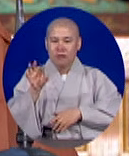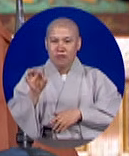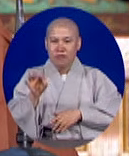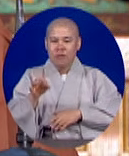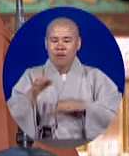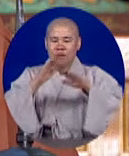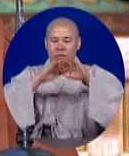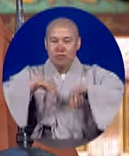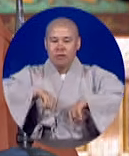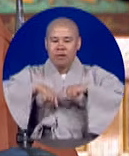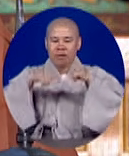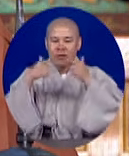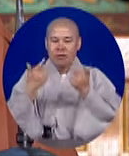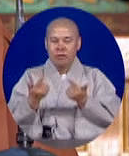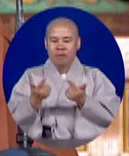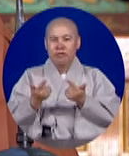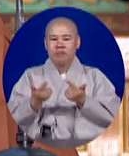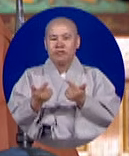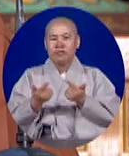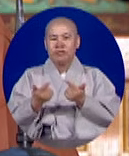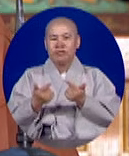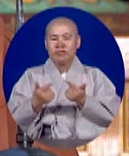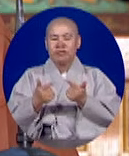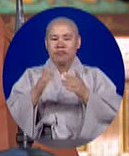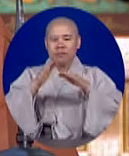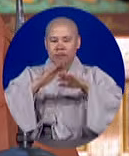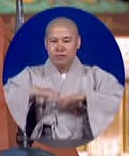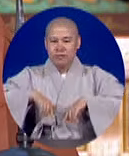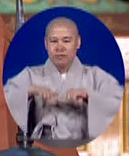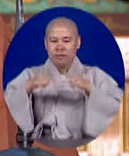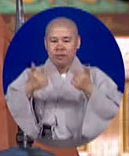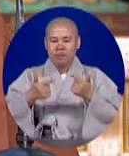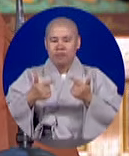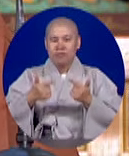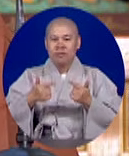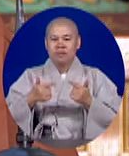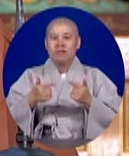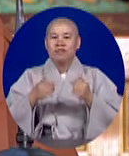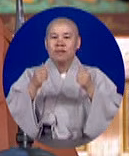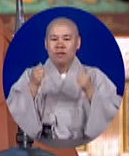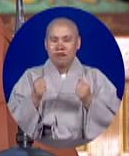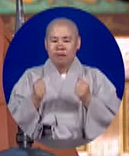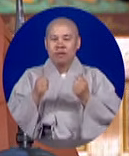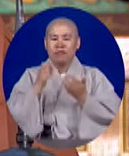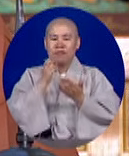정무계멸이라 계멸을 하지 않는다. 이 계멸하지 않는 상주법,